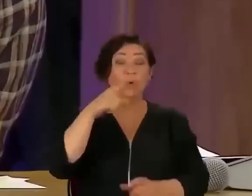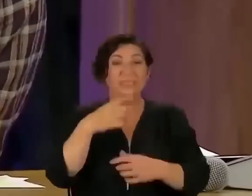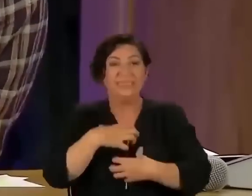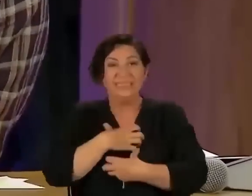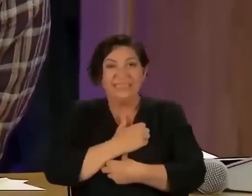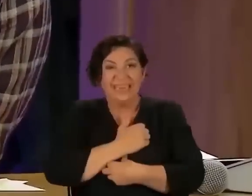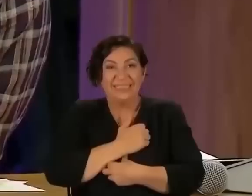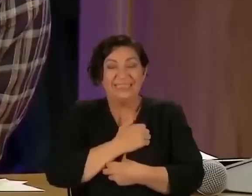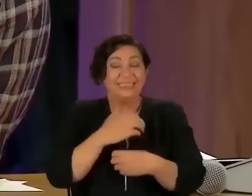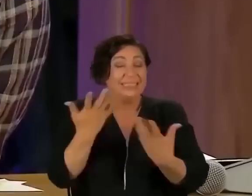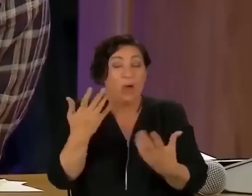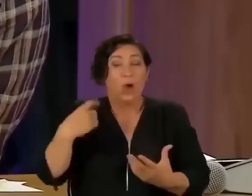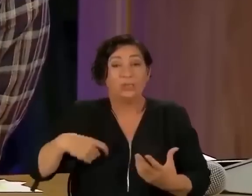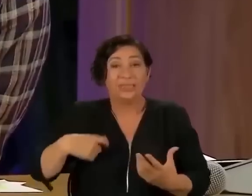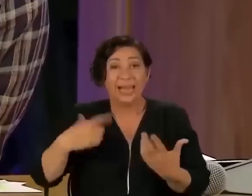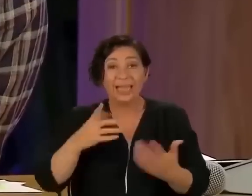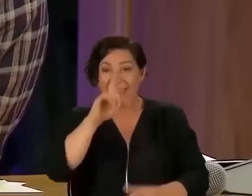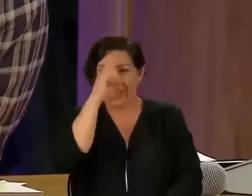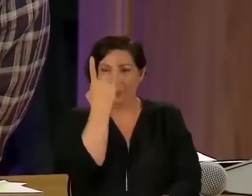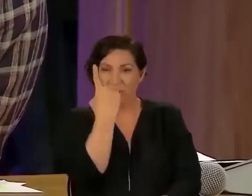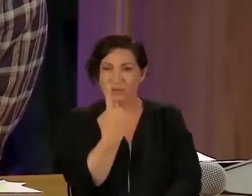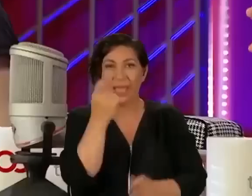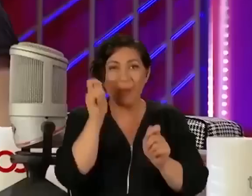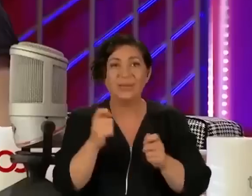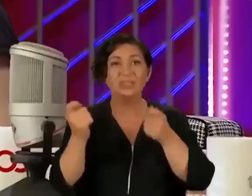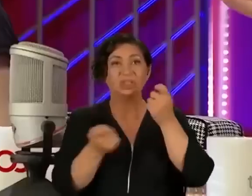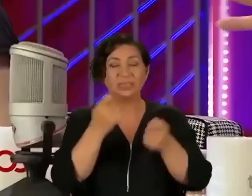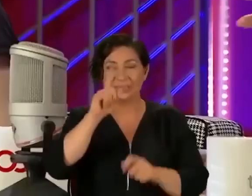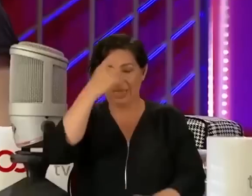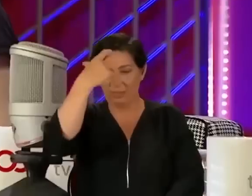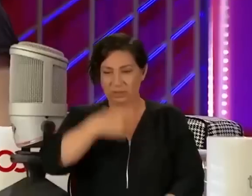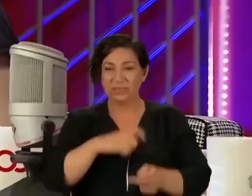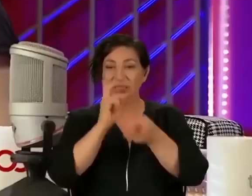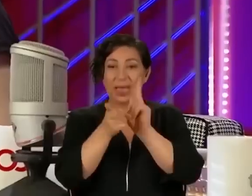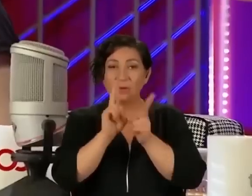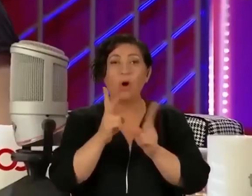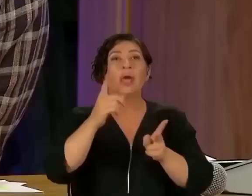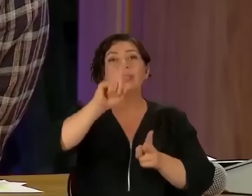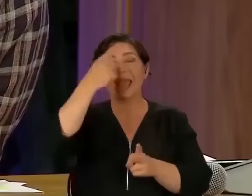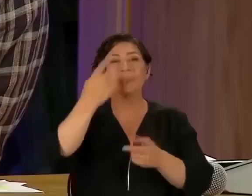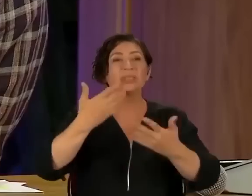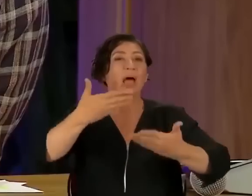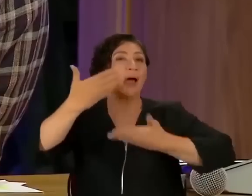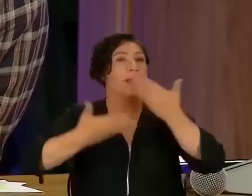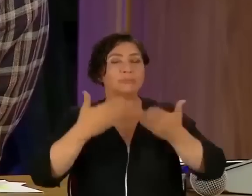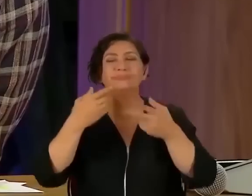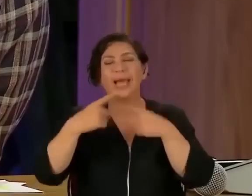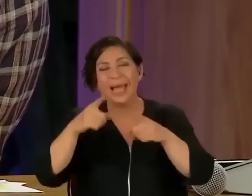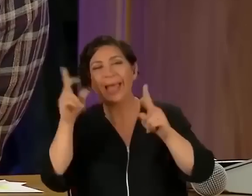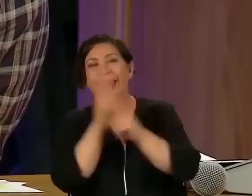Çünkü özellikle tek başına yapılan işlerin, tek başına tiyatro, tek başına